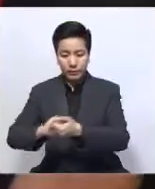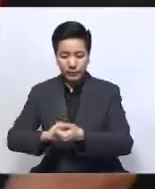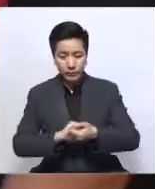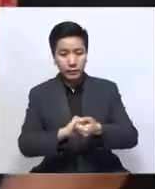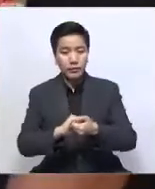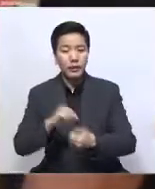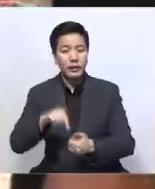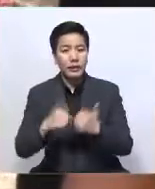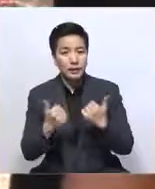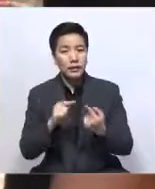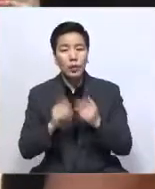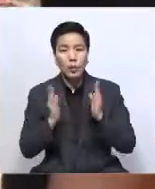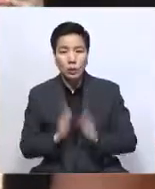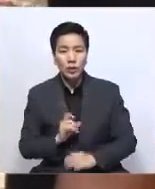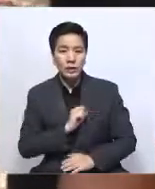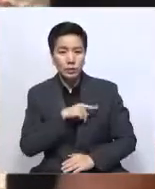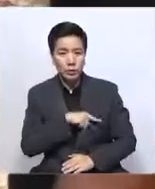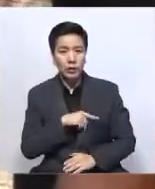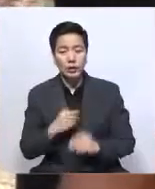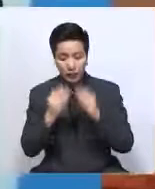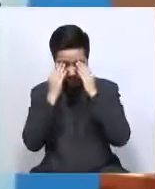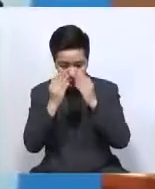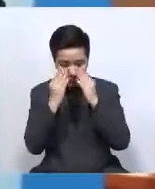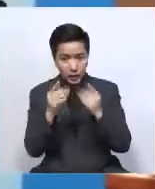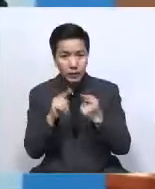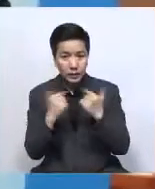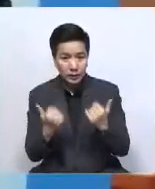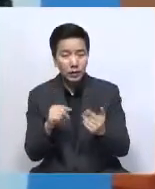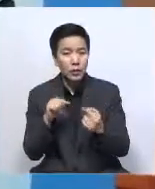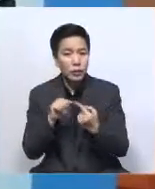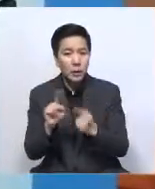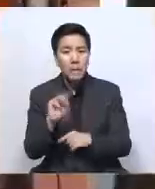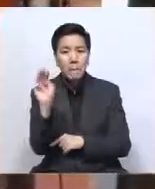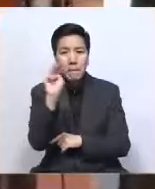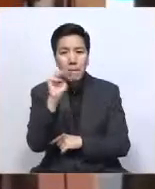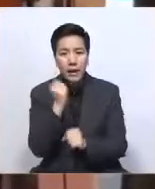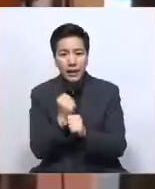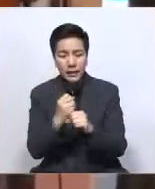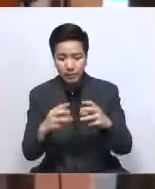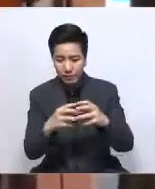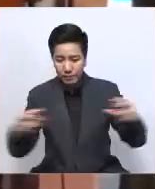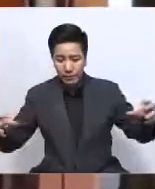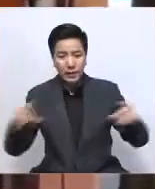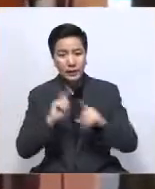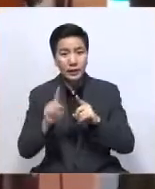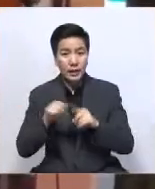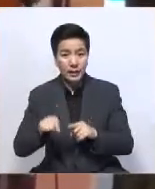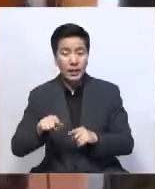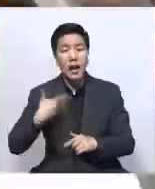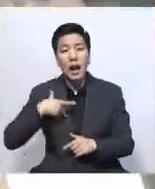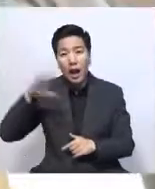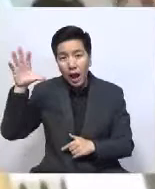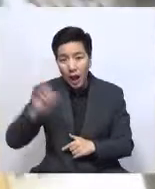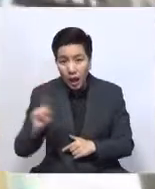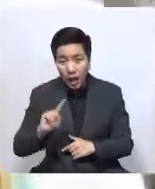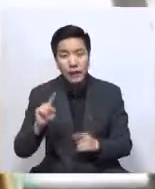ดขึ้นระหว่างพี่น้องชาวไทยพุทธและชาวไทยมุสลิมเนื่องจากไม้ที่เป็นสิ่งก่อสร้างศาสนสถานส่วนหนึ่งของวัดทราย